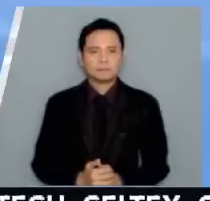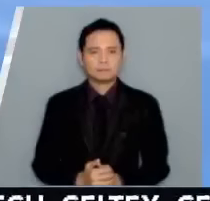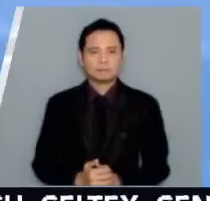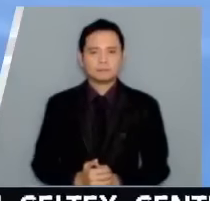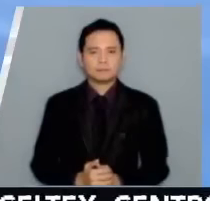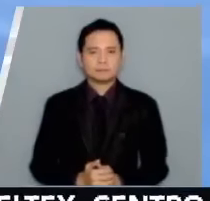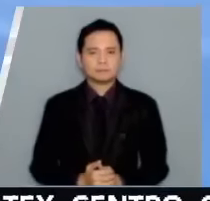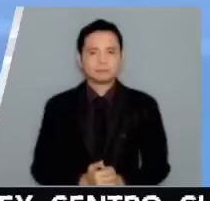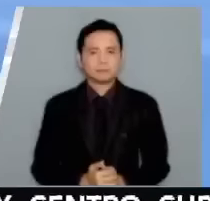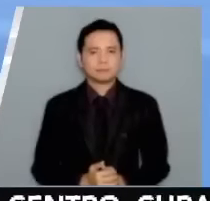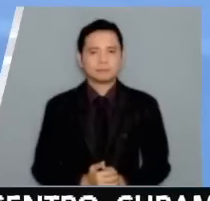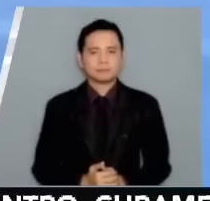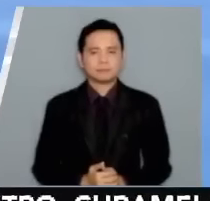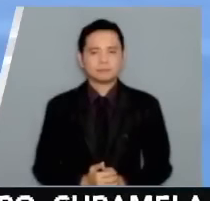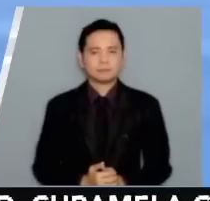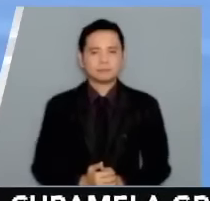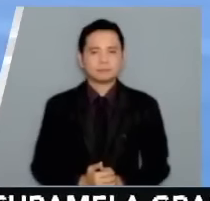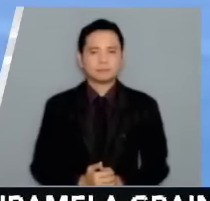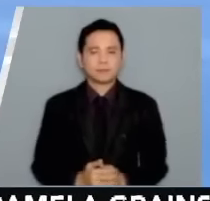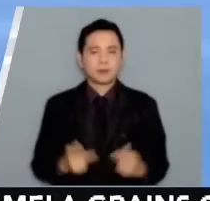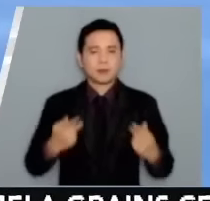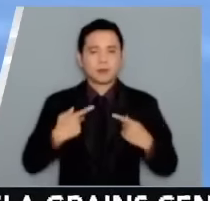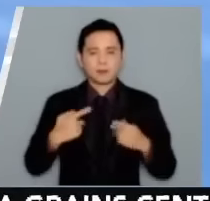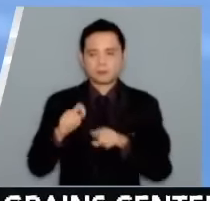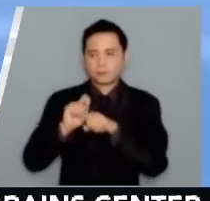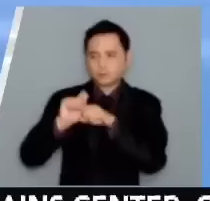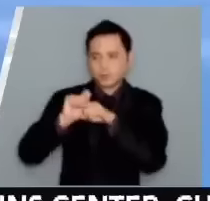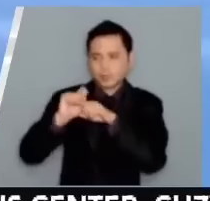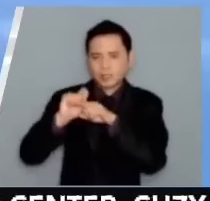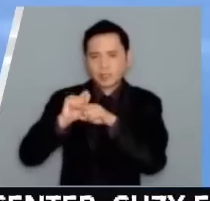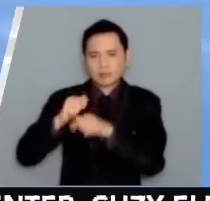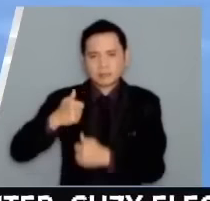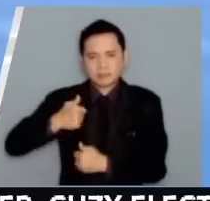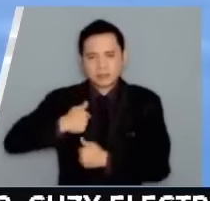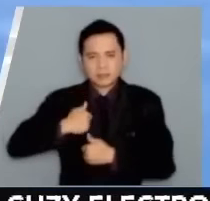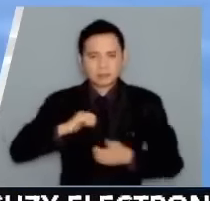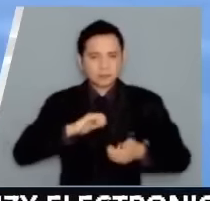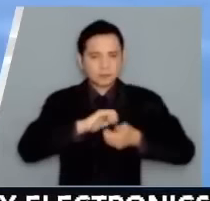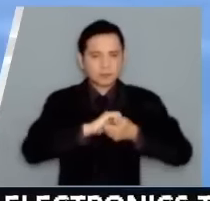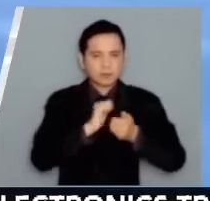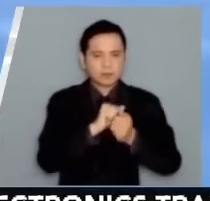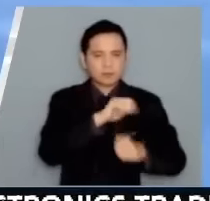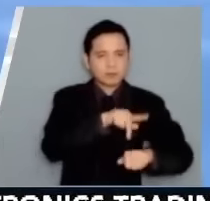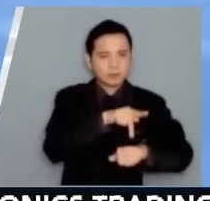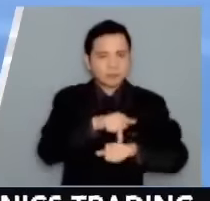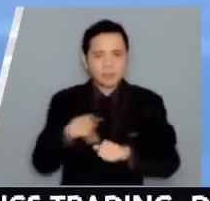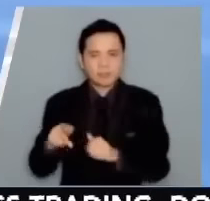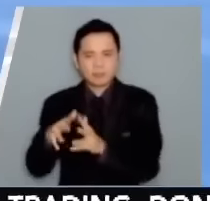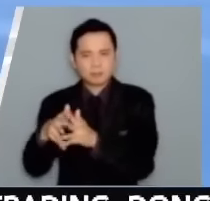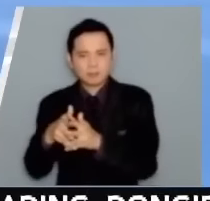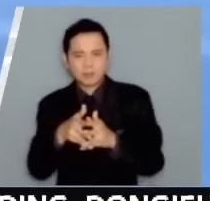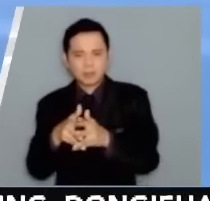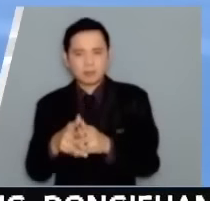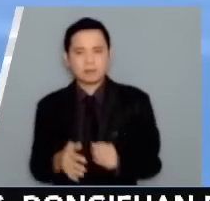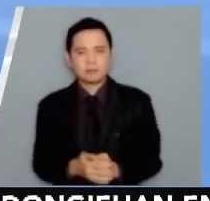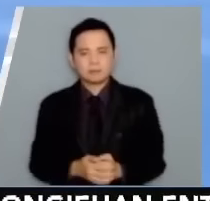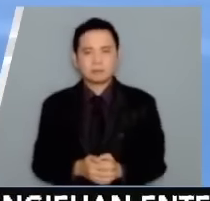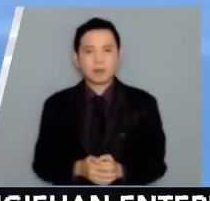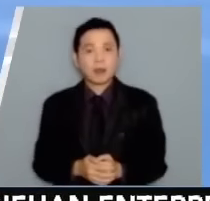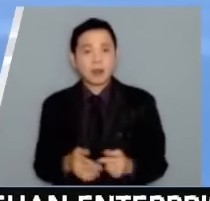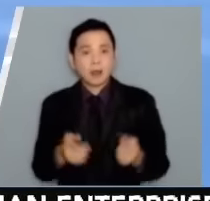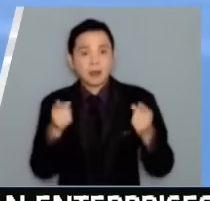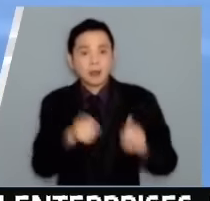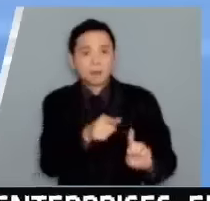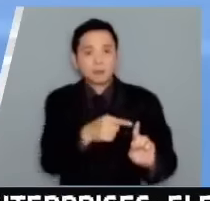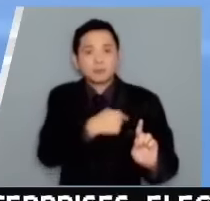Kasabay po ng simula ng balikatan exercises ng Pilipinas at Amerika, dumami sa 124 na Chinese